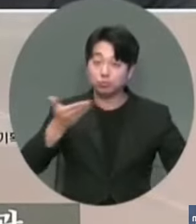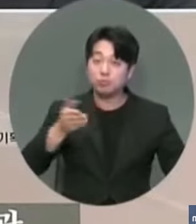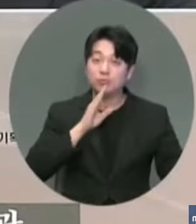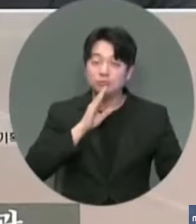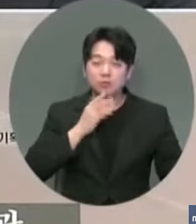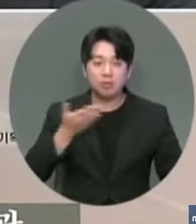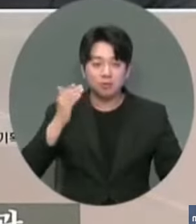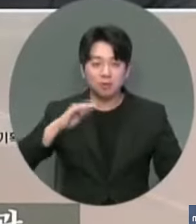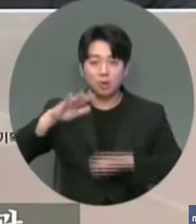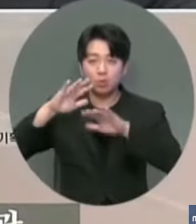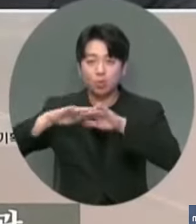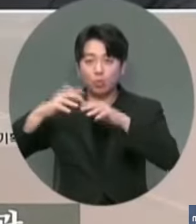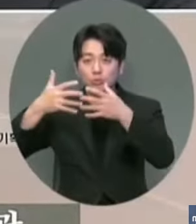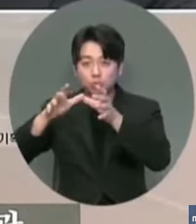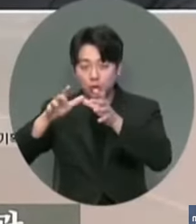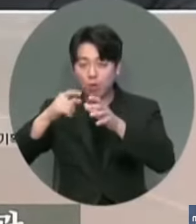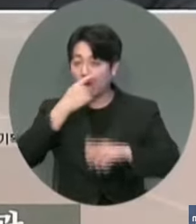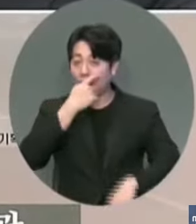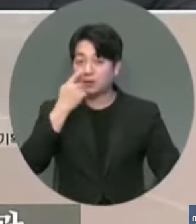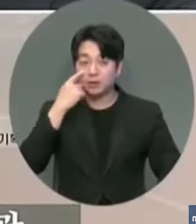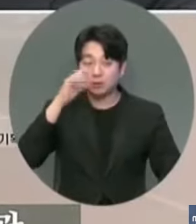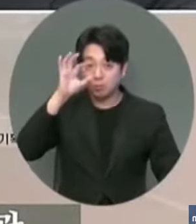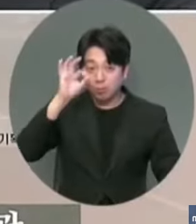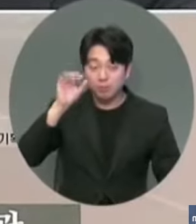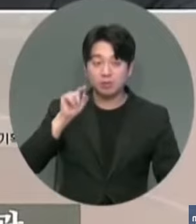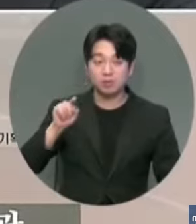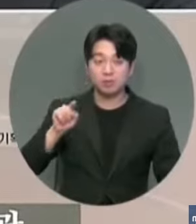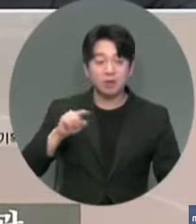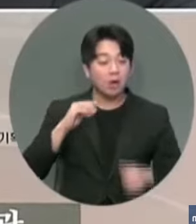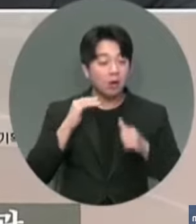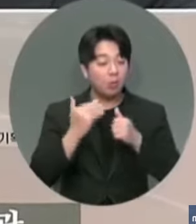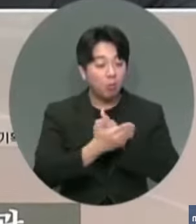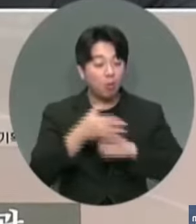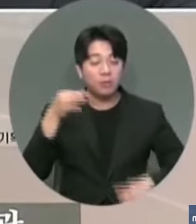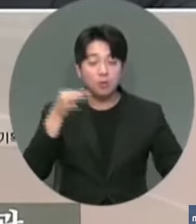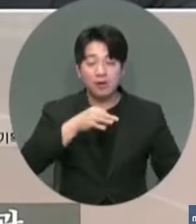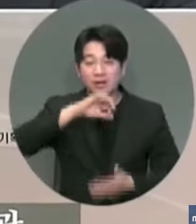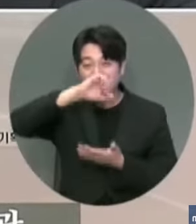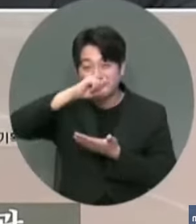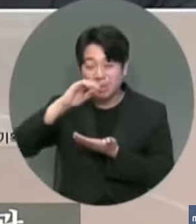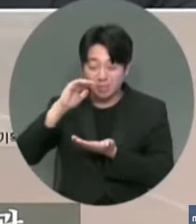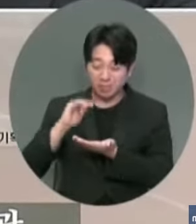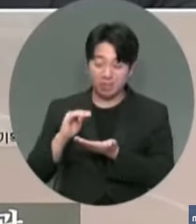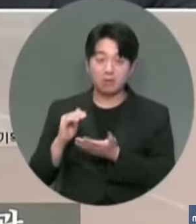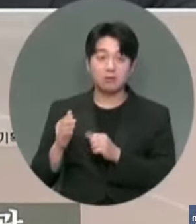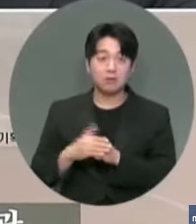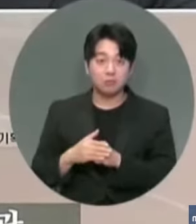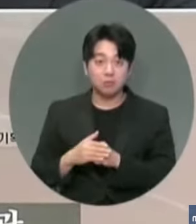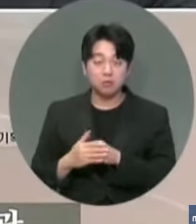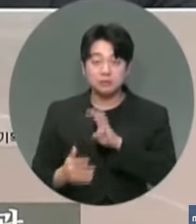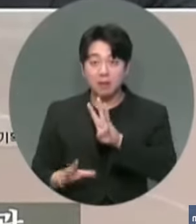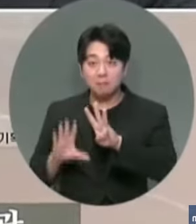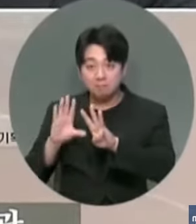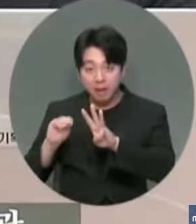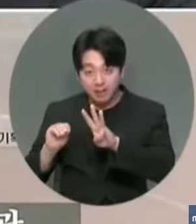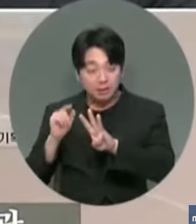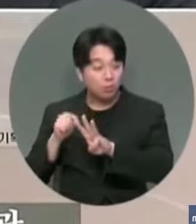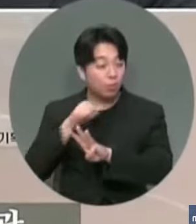확인해 보니까 지금 보호비용 예산도 조금밖에 저거밖에 없어가지고 나머지 45만 마리 어떻게 할 거냐